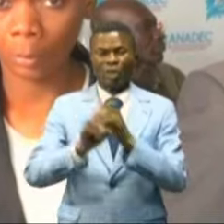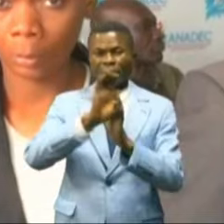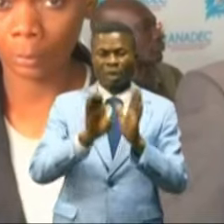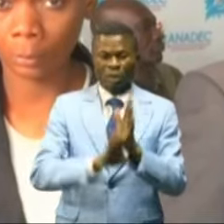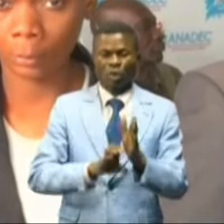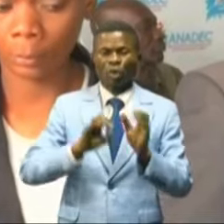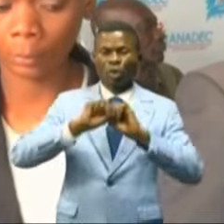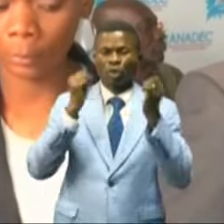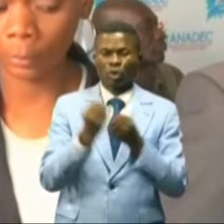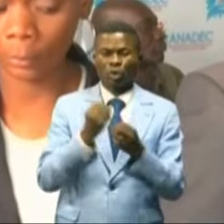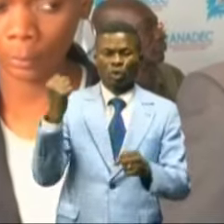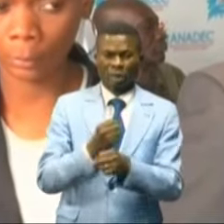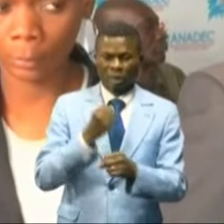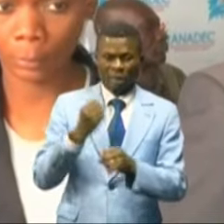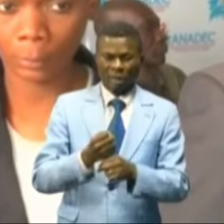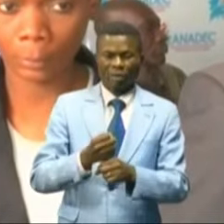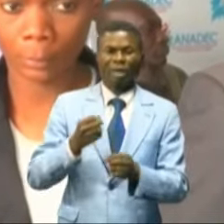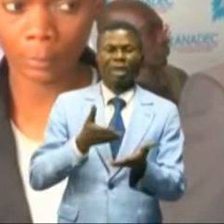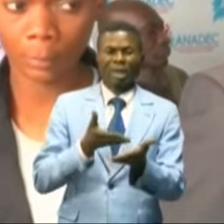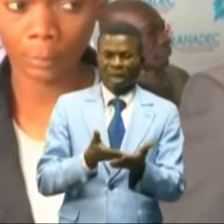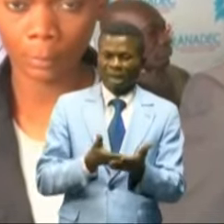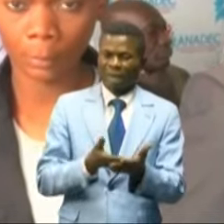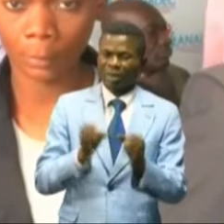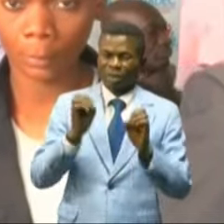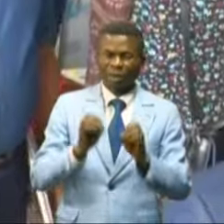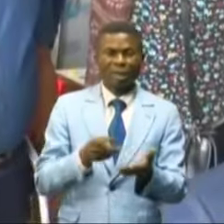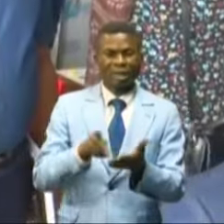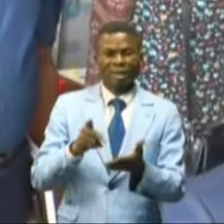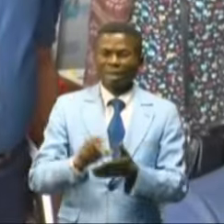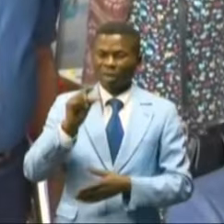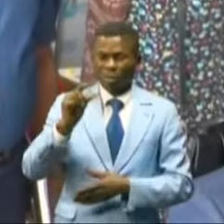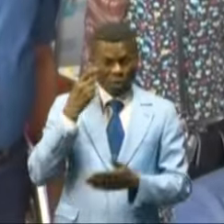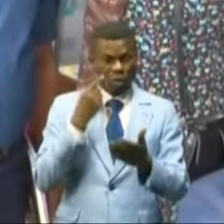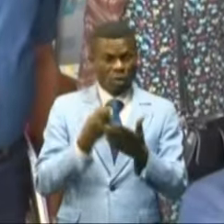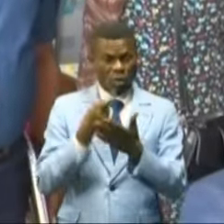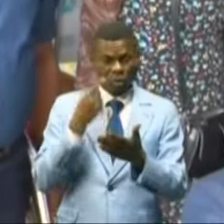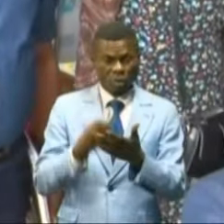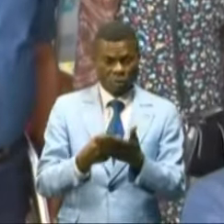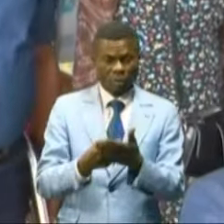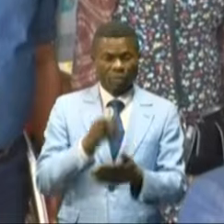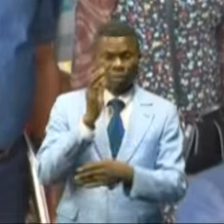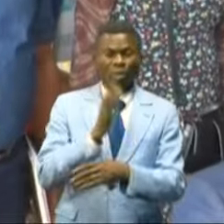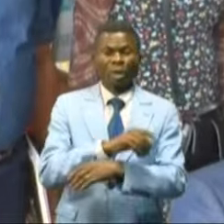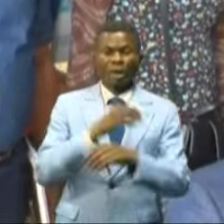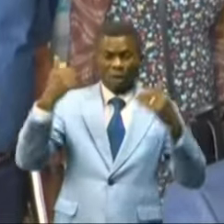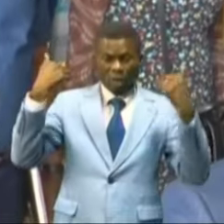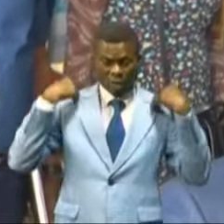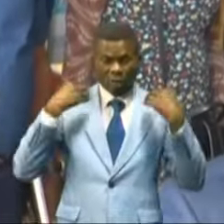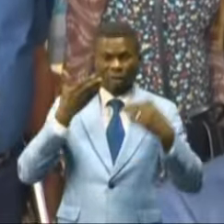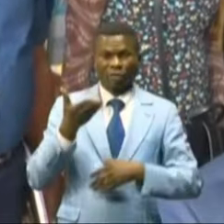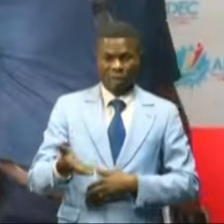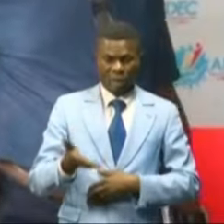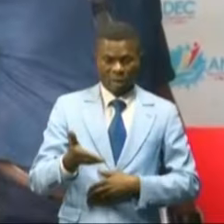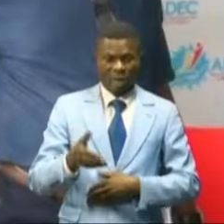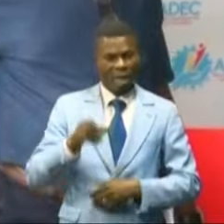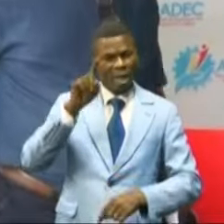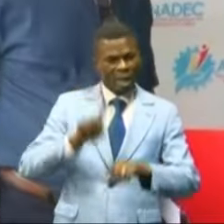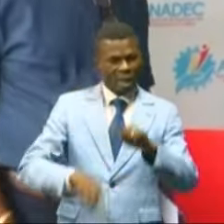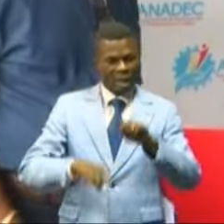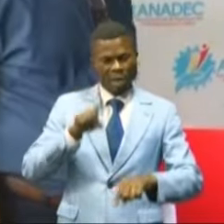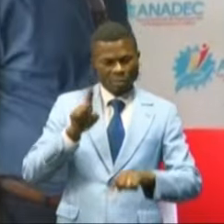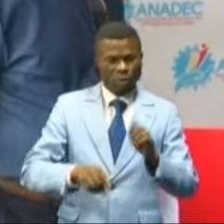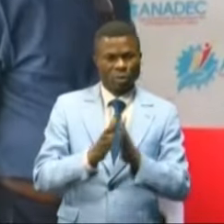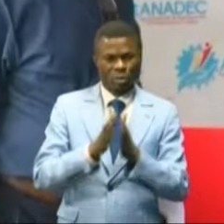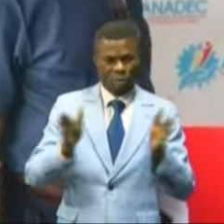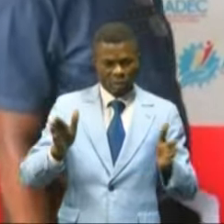conditions socio-professionnelles des travailleurs. Il sied de constater que le conseil d'administration est dans l'impossibilité totale